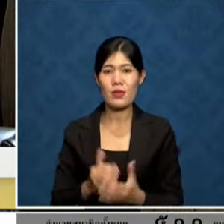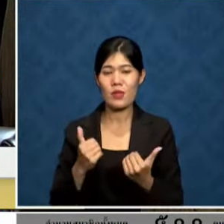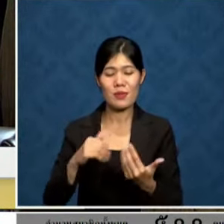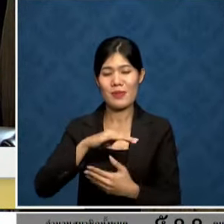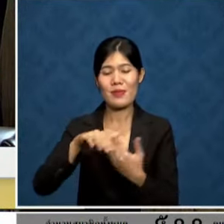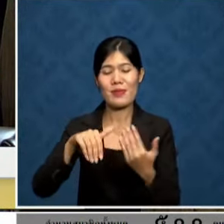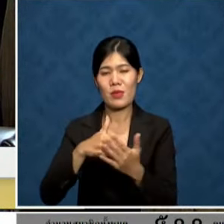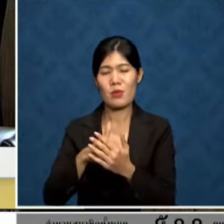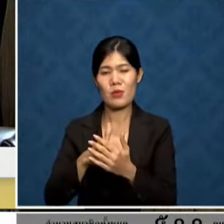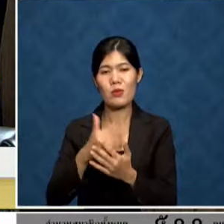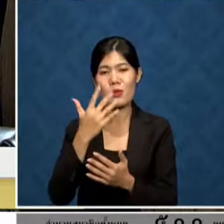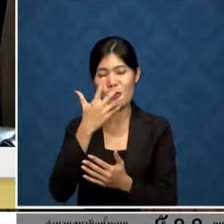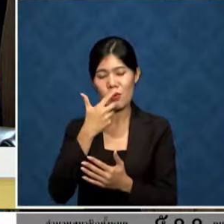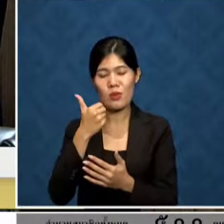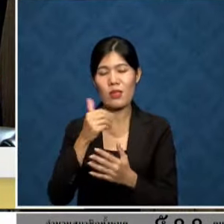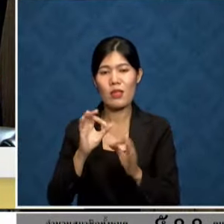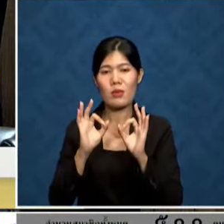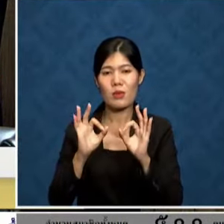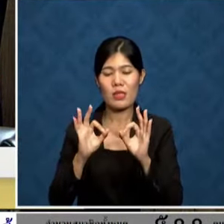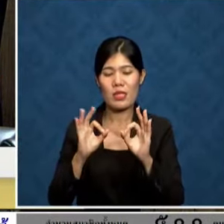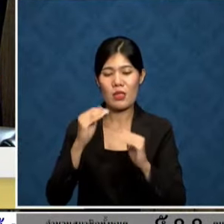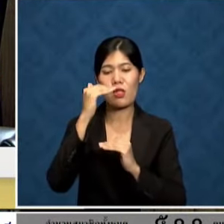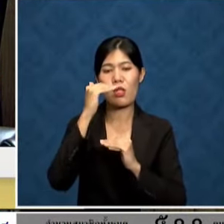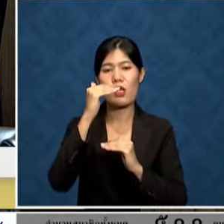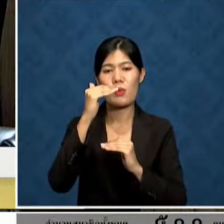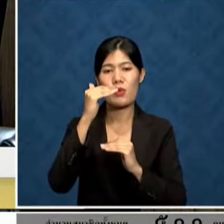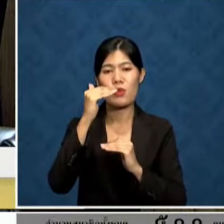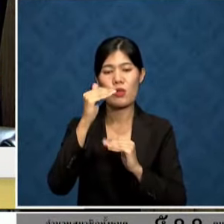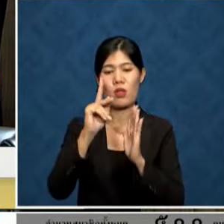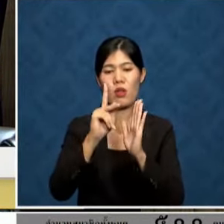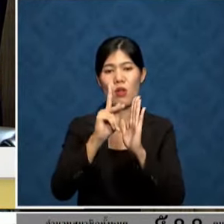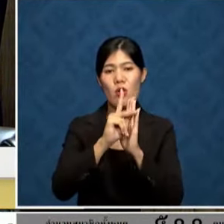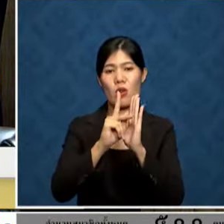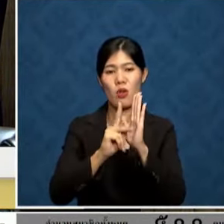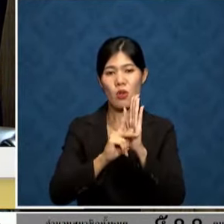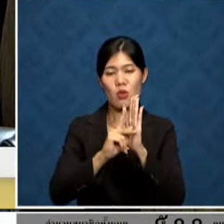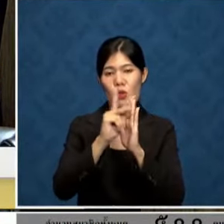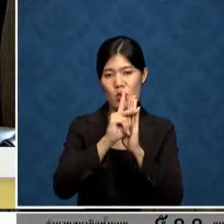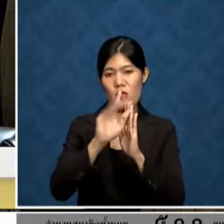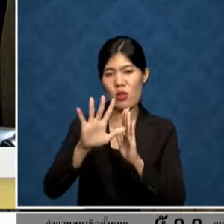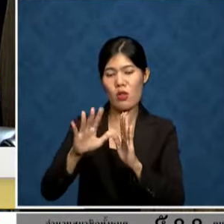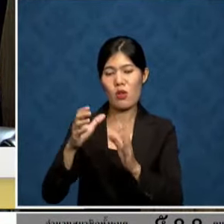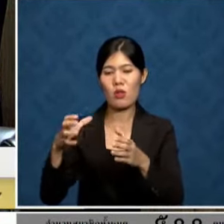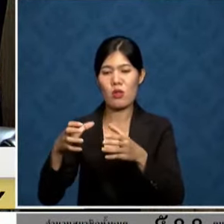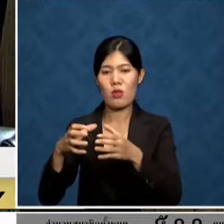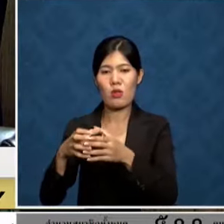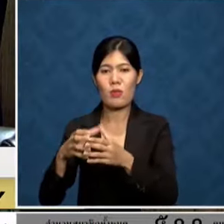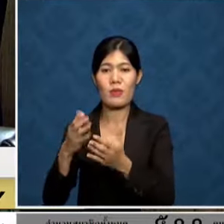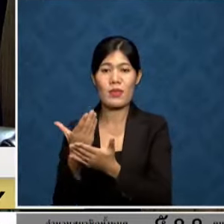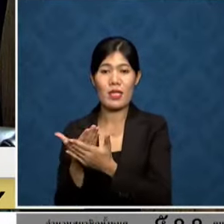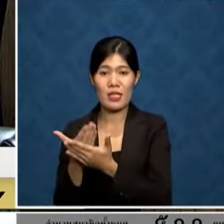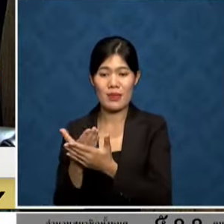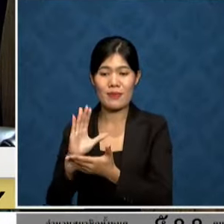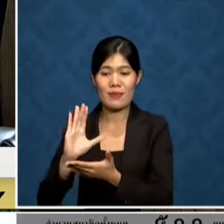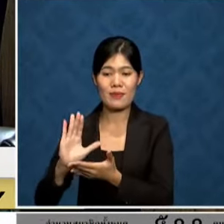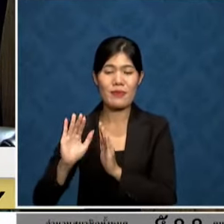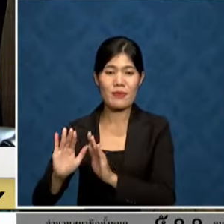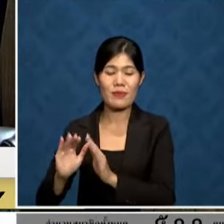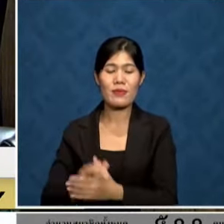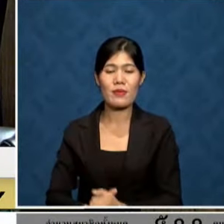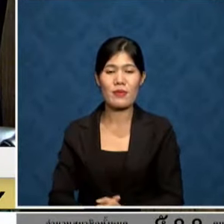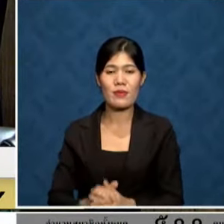งามค่ะมันอยู่ในกรอบวินัยการเงินการคลังทุกประการค่ะไม่มีอะไรผิดพลาดเลยค่ะแต่ว่าถ้ามันเกิดขึ้นในหลาย